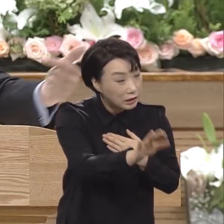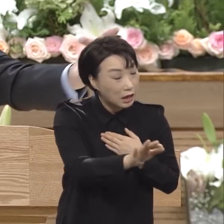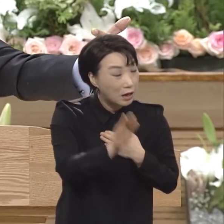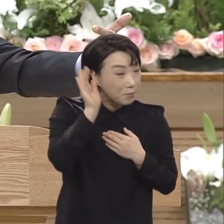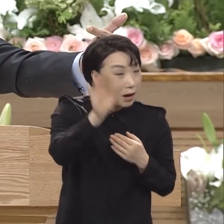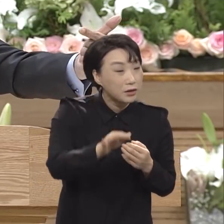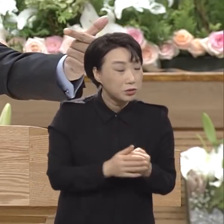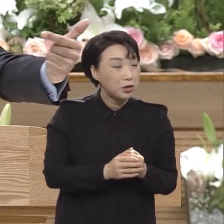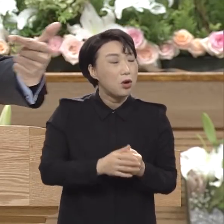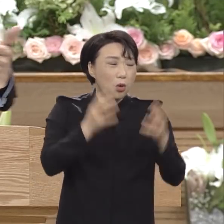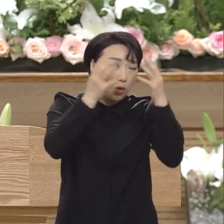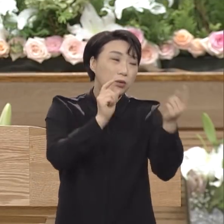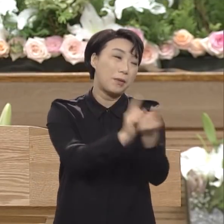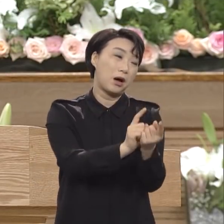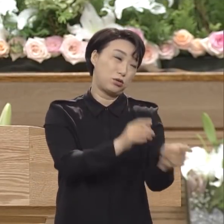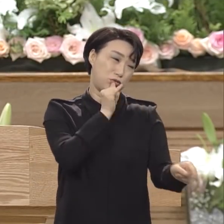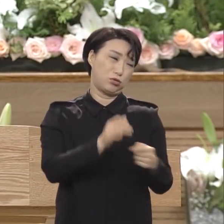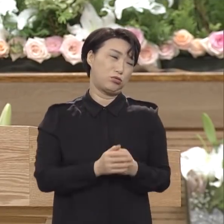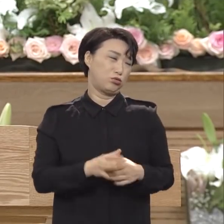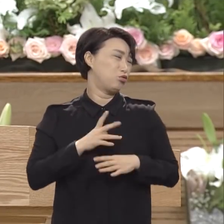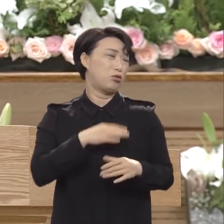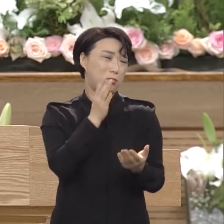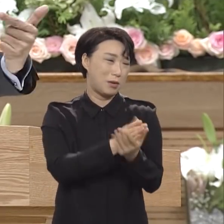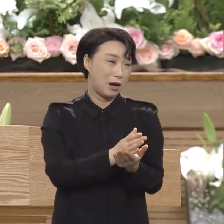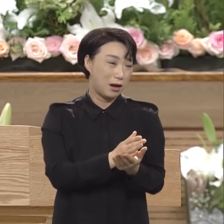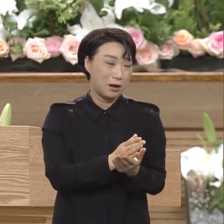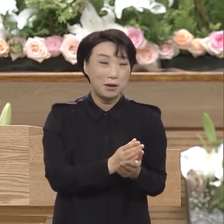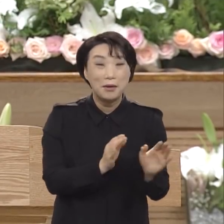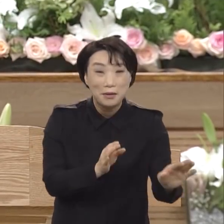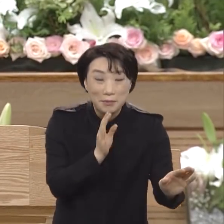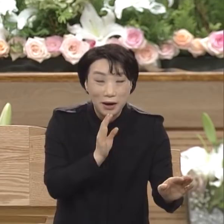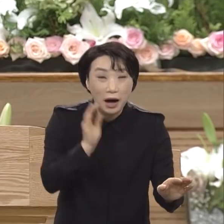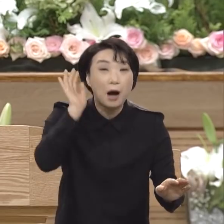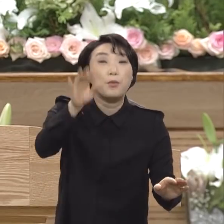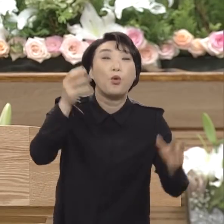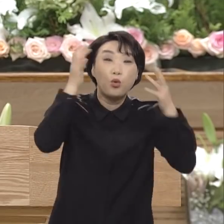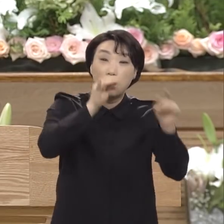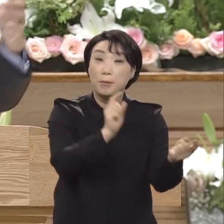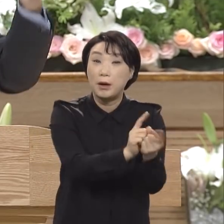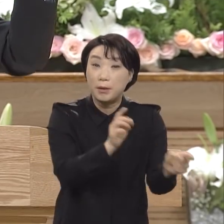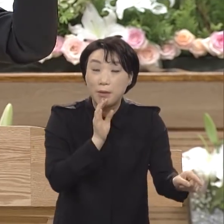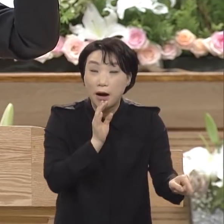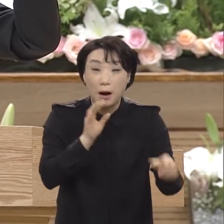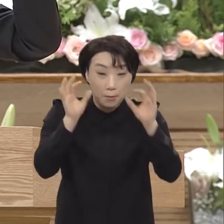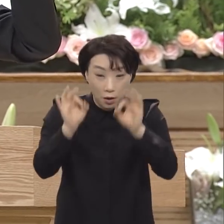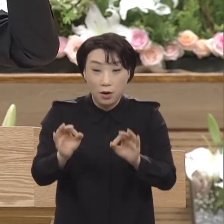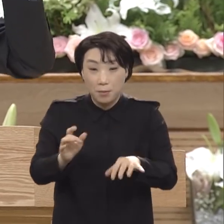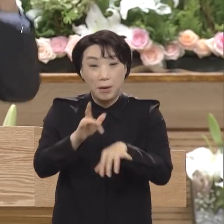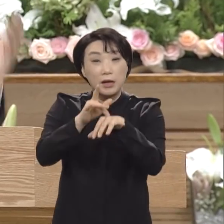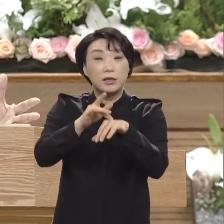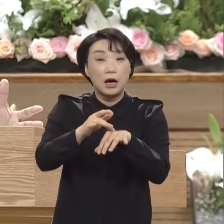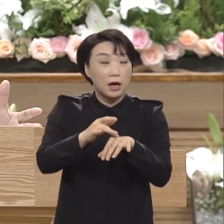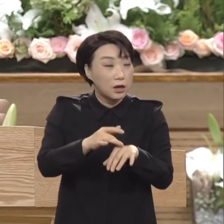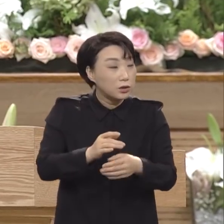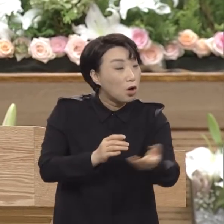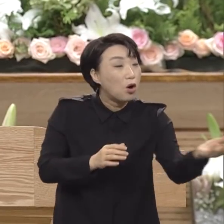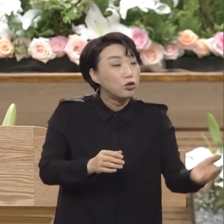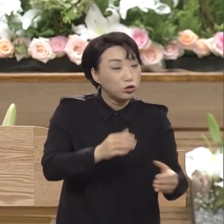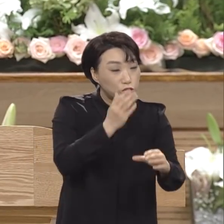말라. 앞으로도 받을 고난이 돼서 두려워 말라. 볼지어다 마귀가 장차